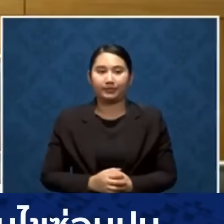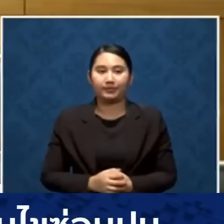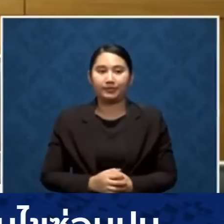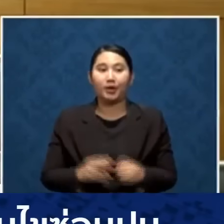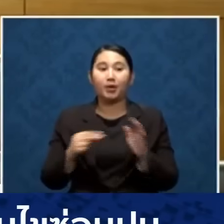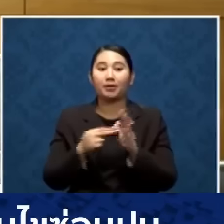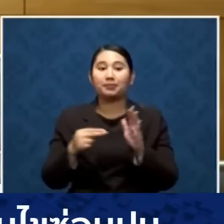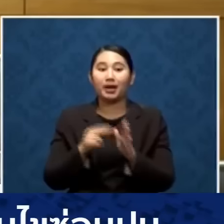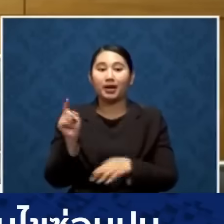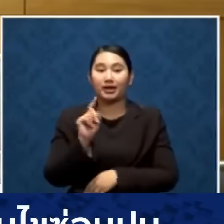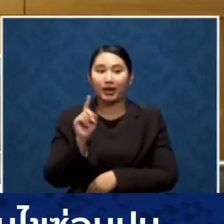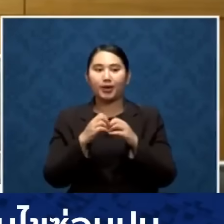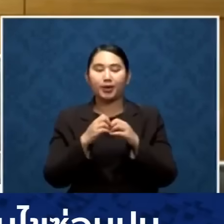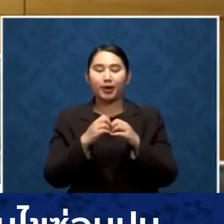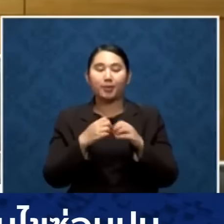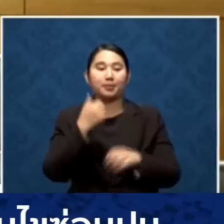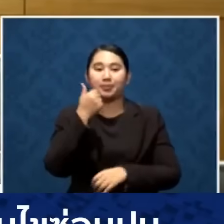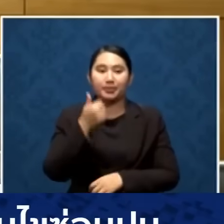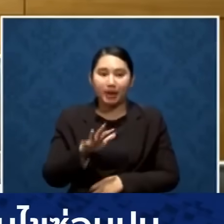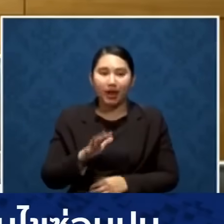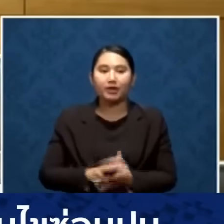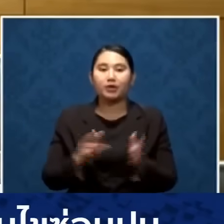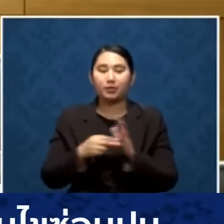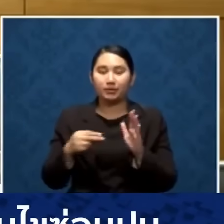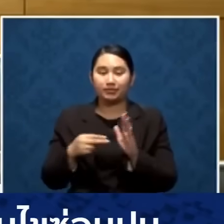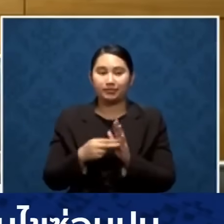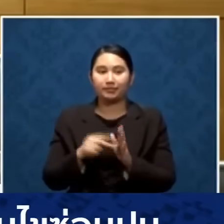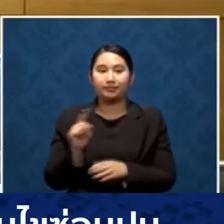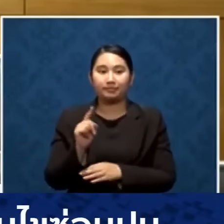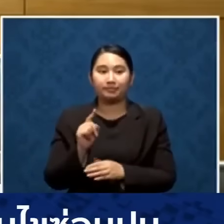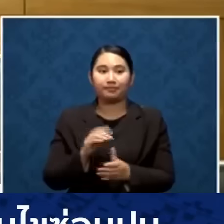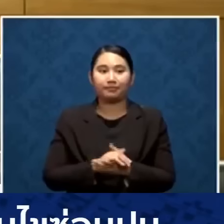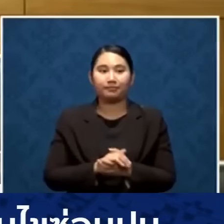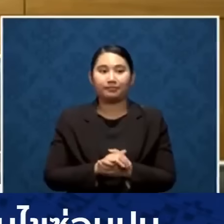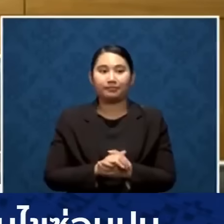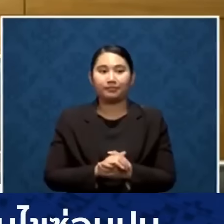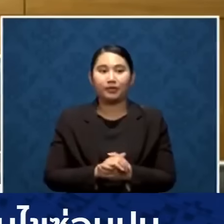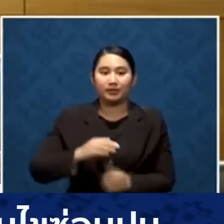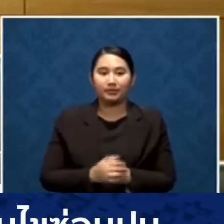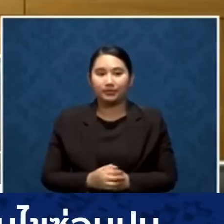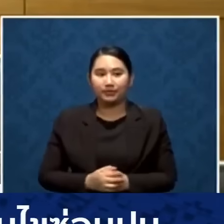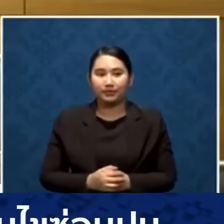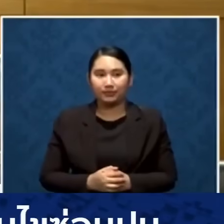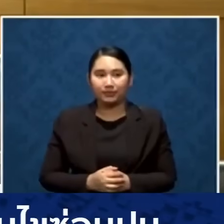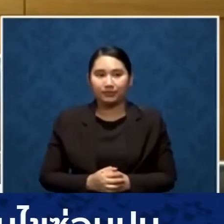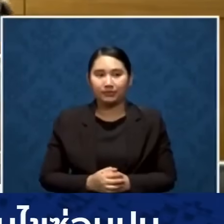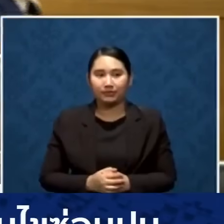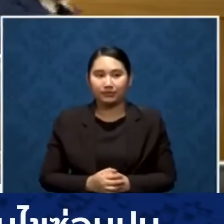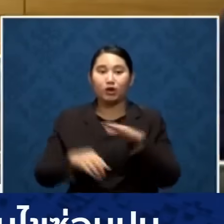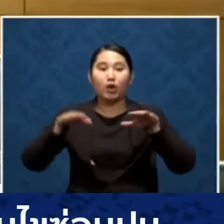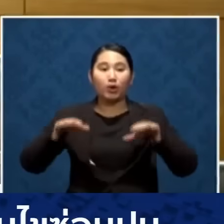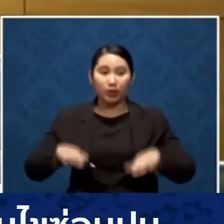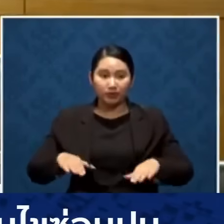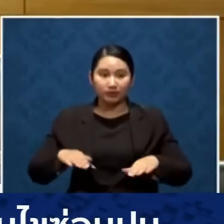ดับการคุ้มครองจากคุ้มครองเด็ดขาดลงมาเป็นคุ้มครองอย่างมีเงื่อนไขแล้วท่านลดโท